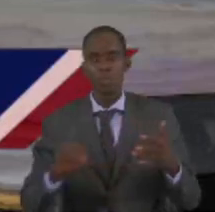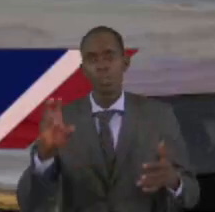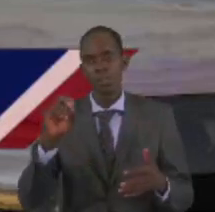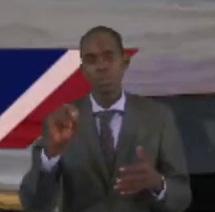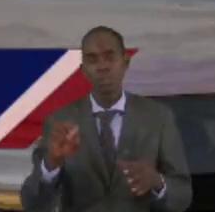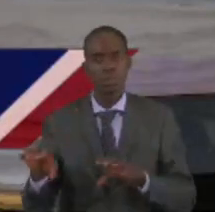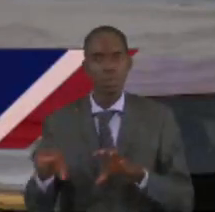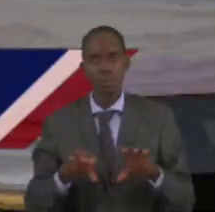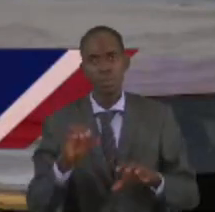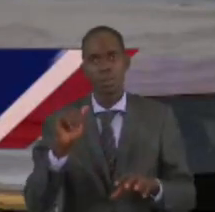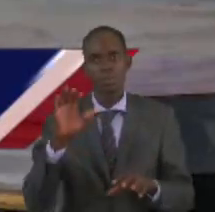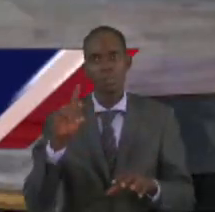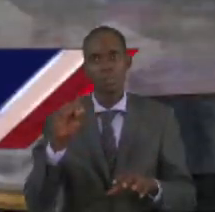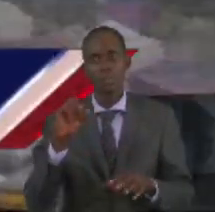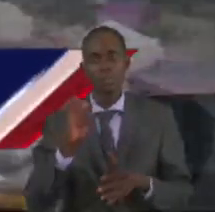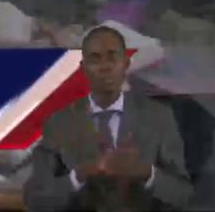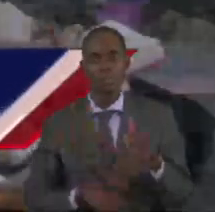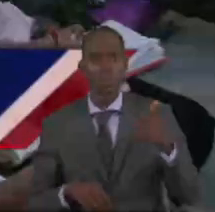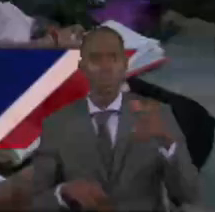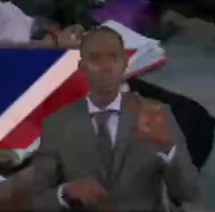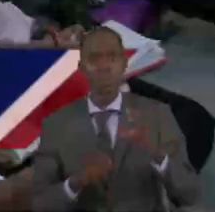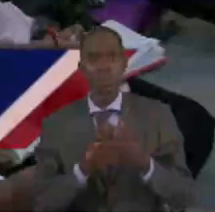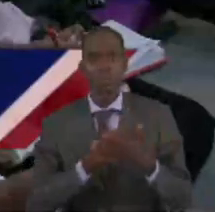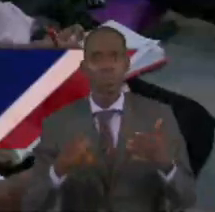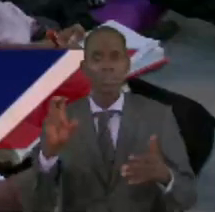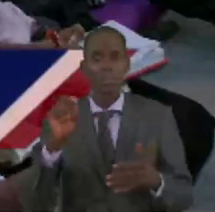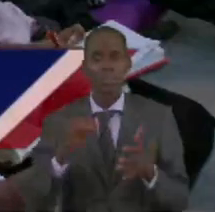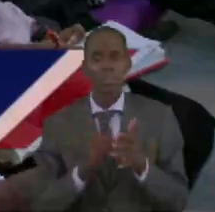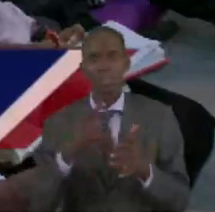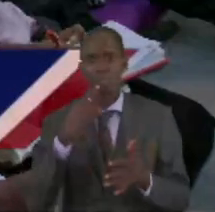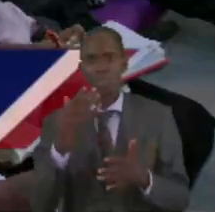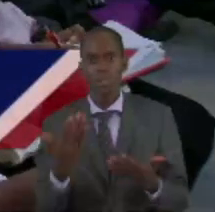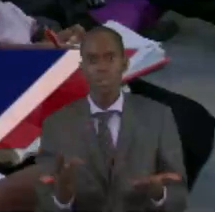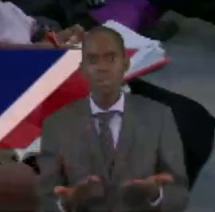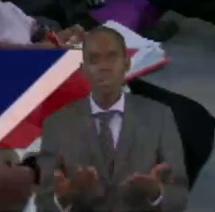19. Actes 19,